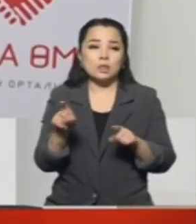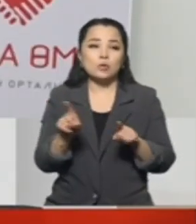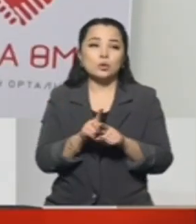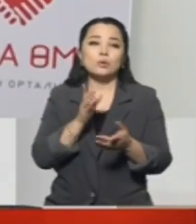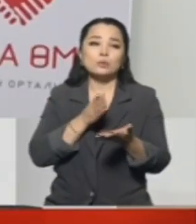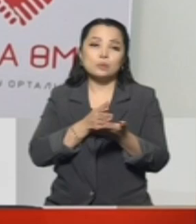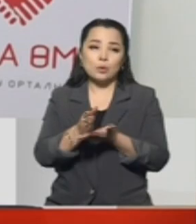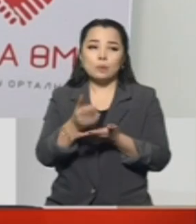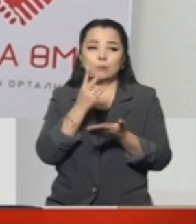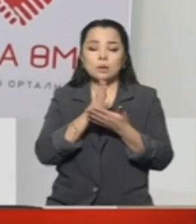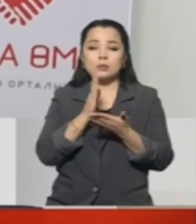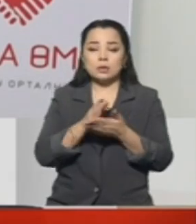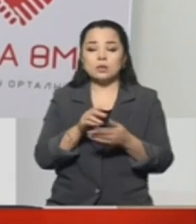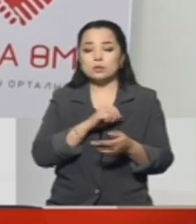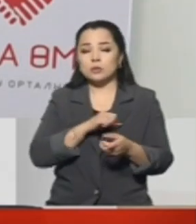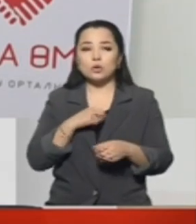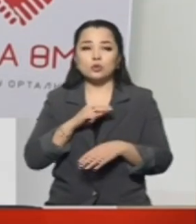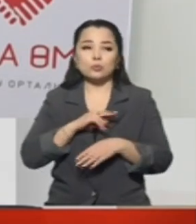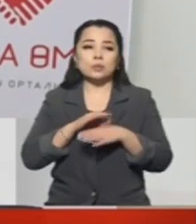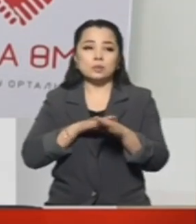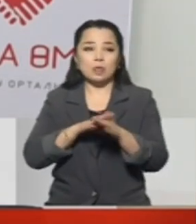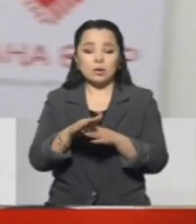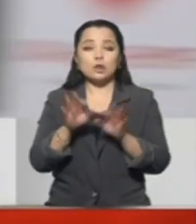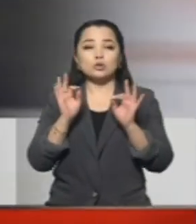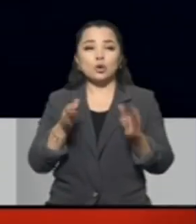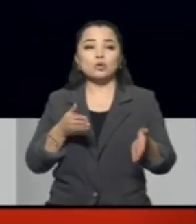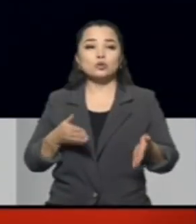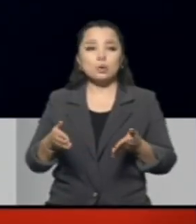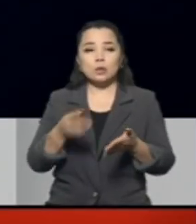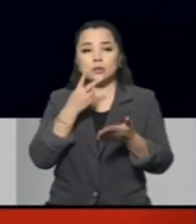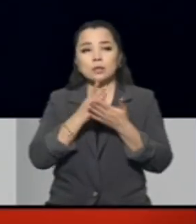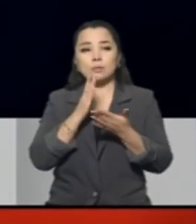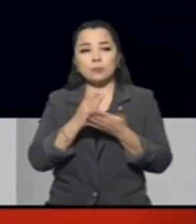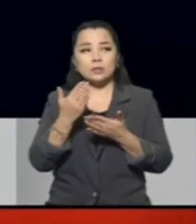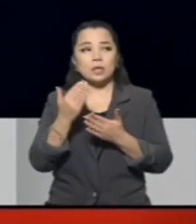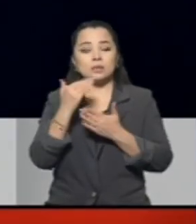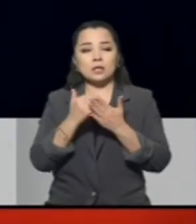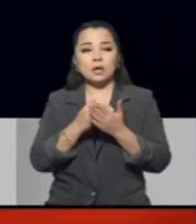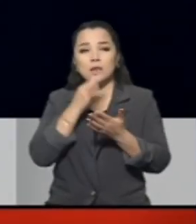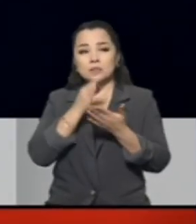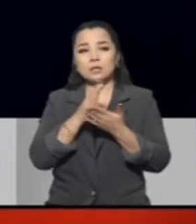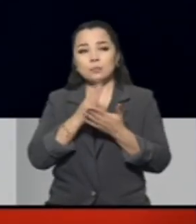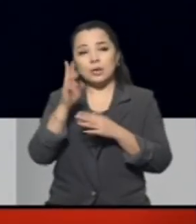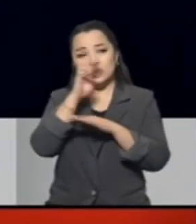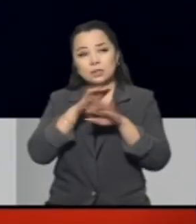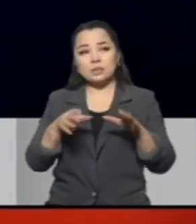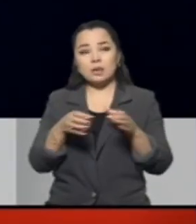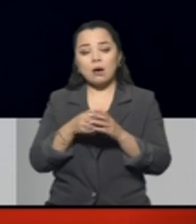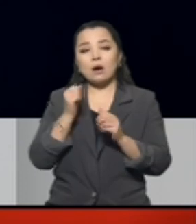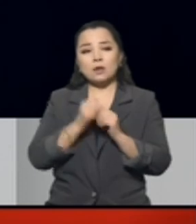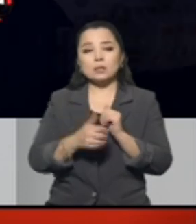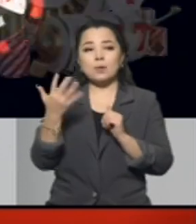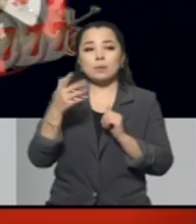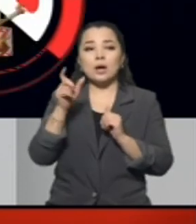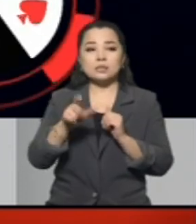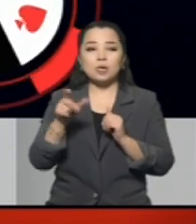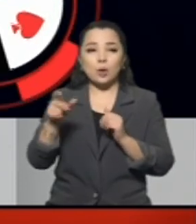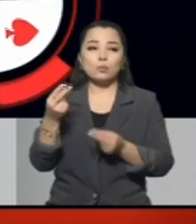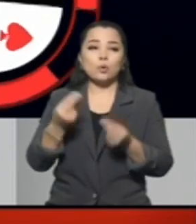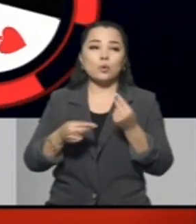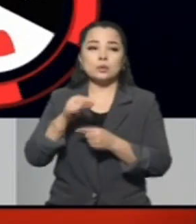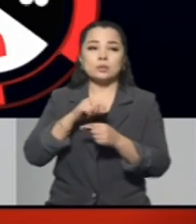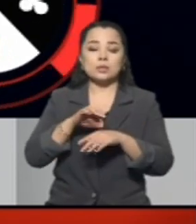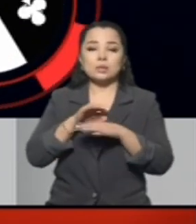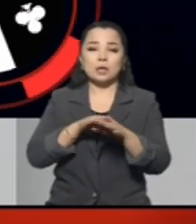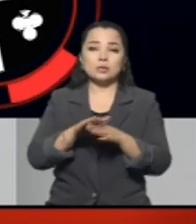тура бағытты көрсету барысында енді дұрыс жолға түсіреміз ғой. Статистикаға сүйенсек, елімізде әрбір бесінші адам ойын ойнайды